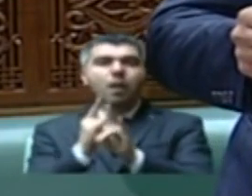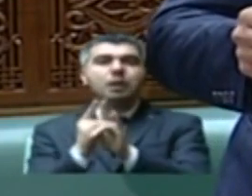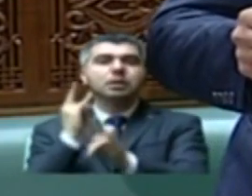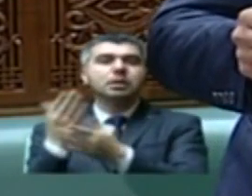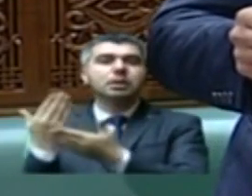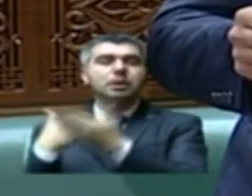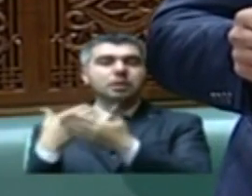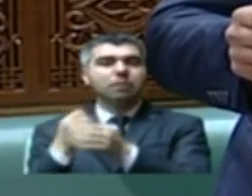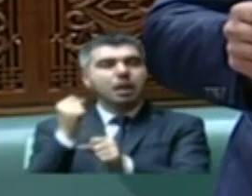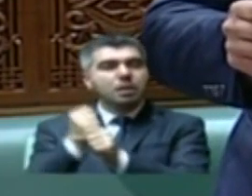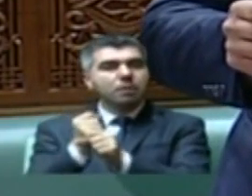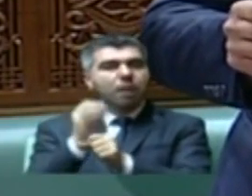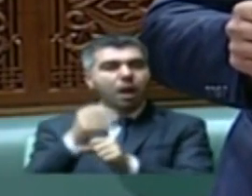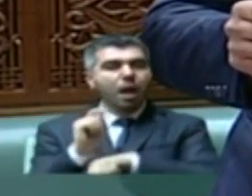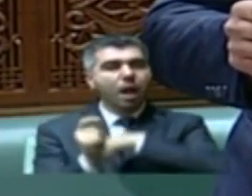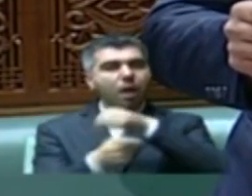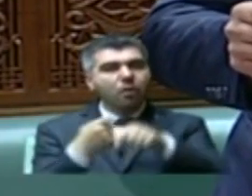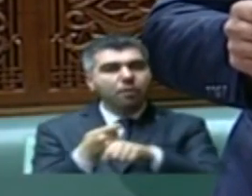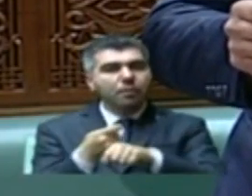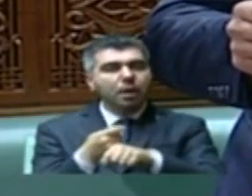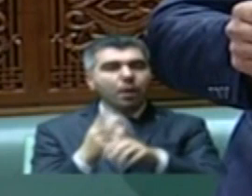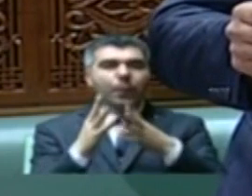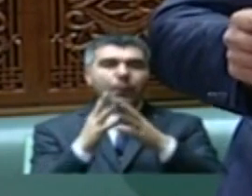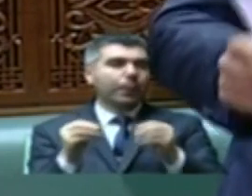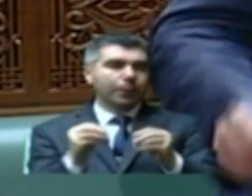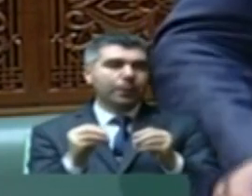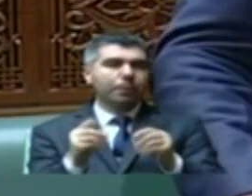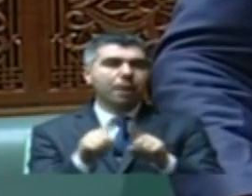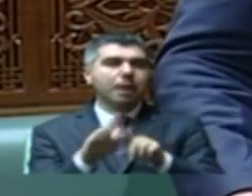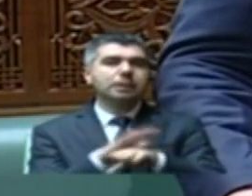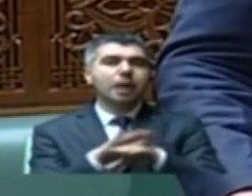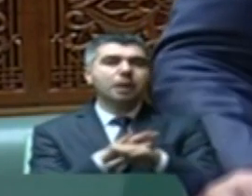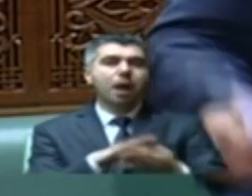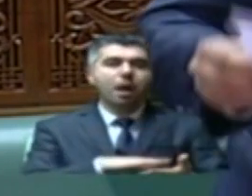في غياب سياسة تشجيع السياحة القروية،